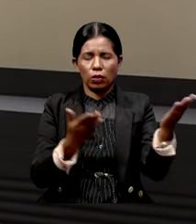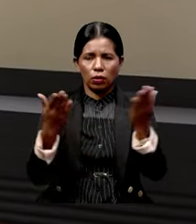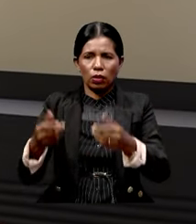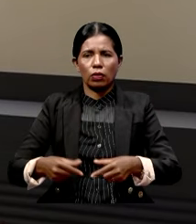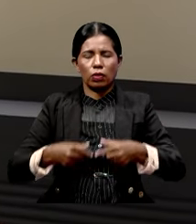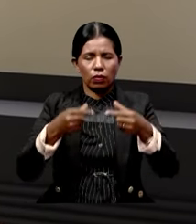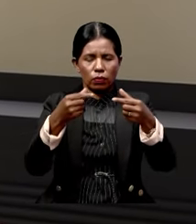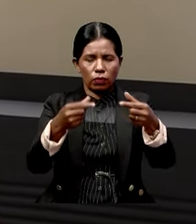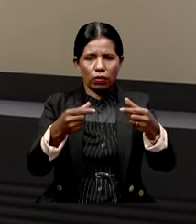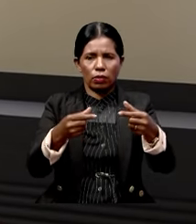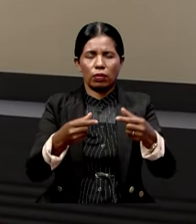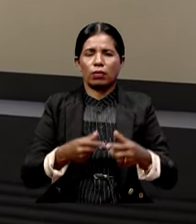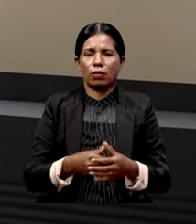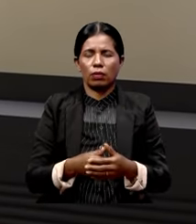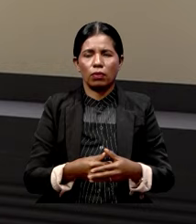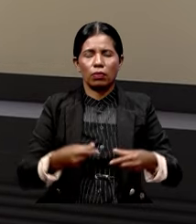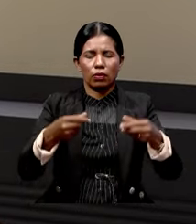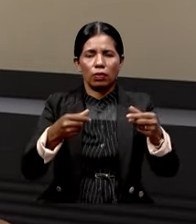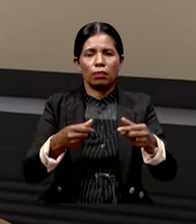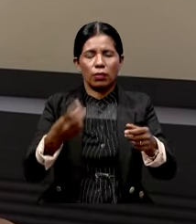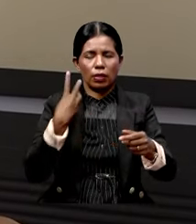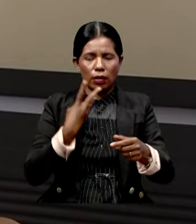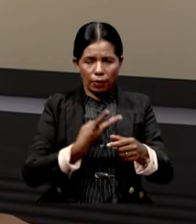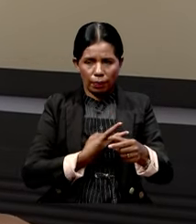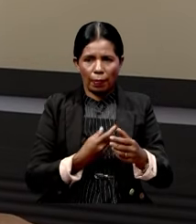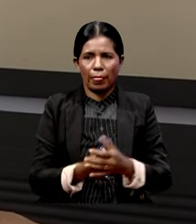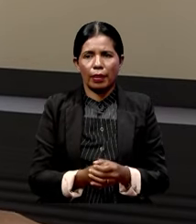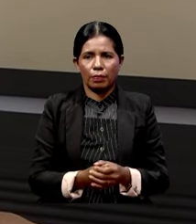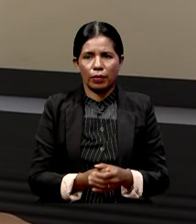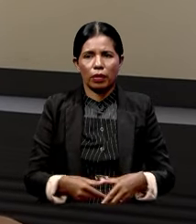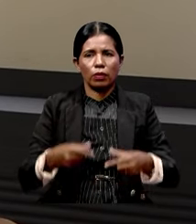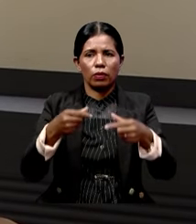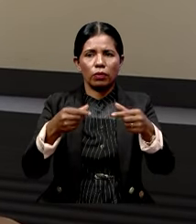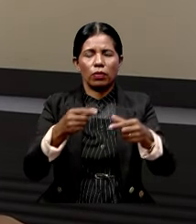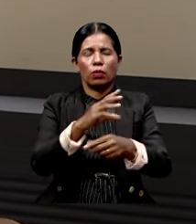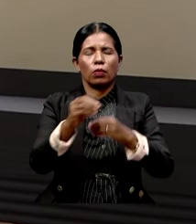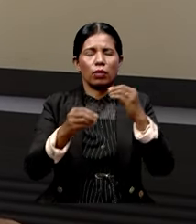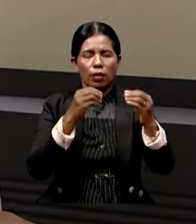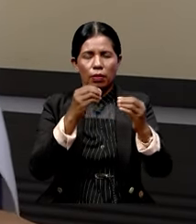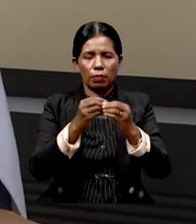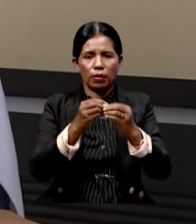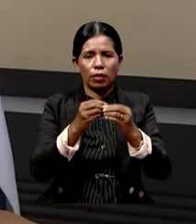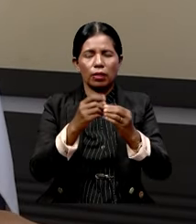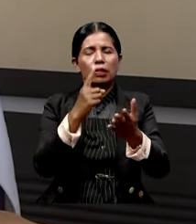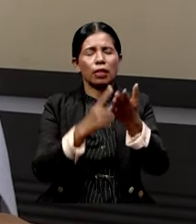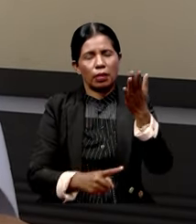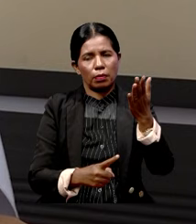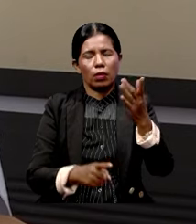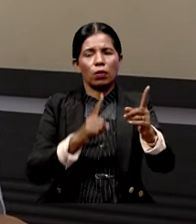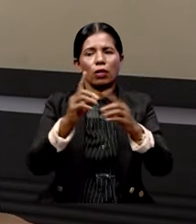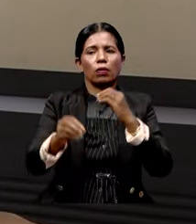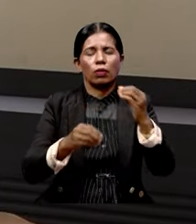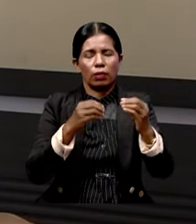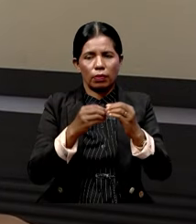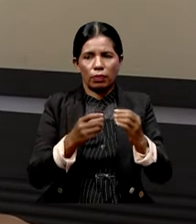sendiri oleh Bapak Paus, dan Bapak memberikan arti. Bapak menjelaskan